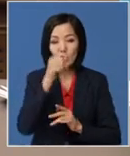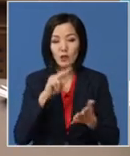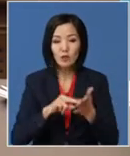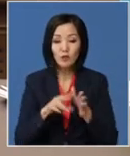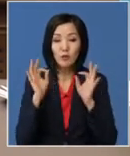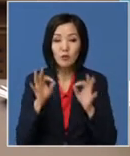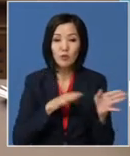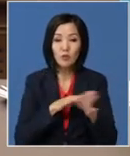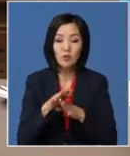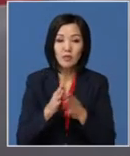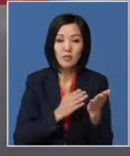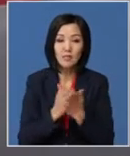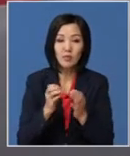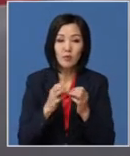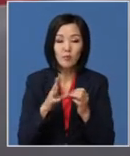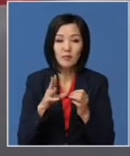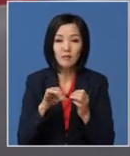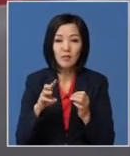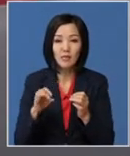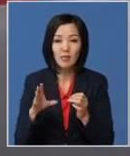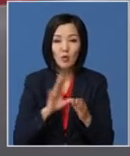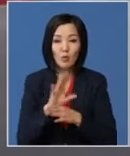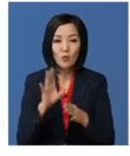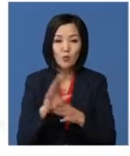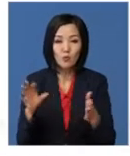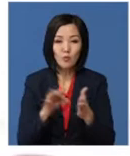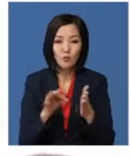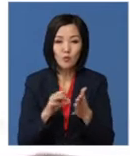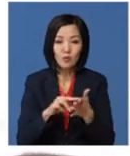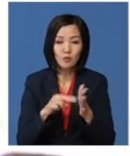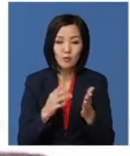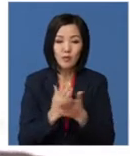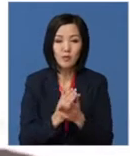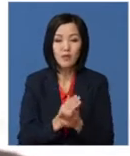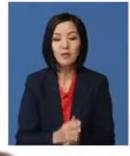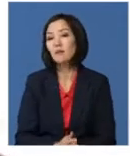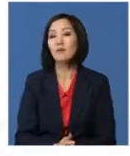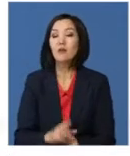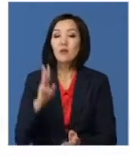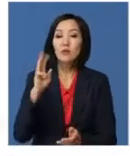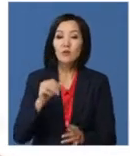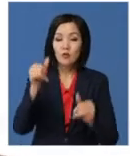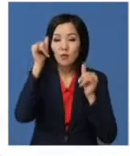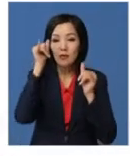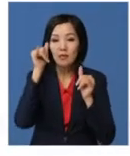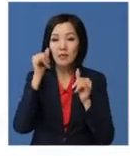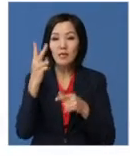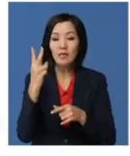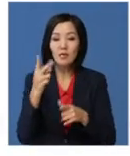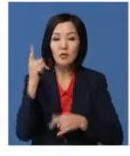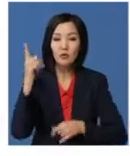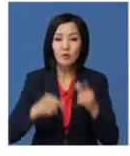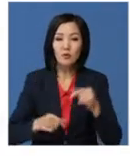ойдағыдай орындалса, салада 15 миллиард теңгенің өнімін өндіру көзделіп отыр. 300 басқа 2 сүт тауар